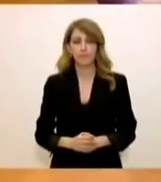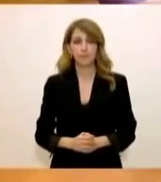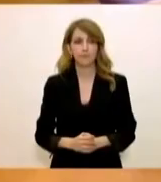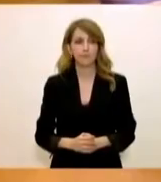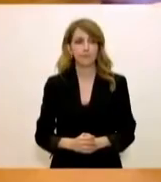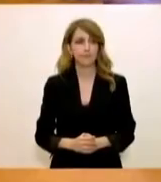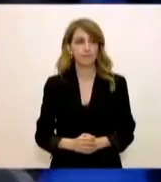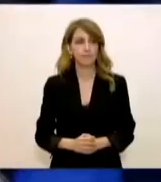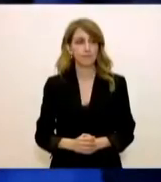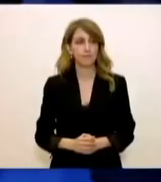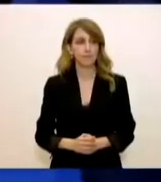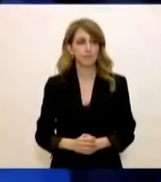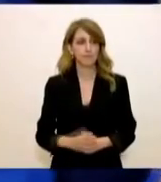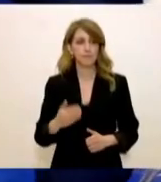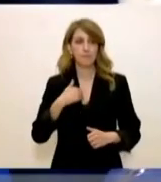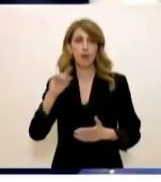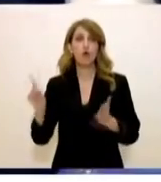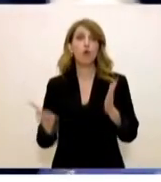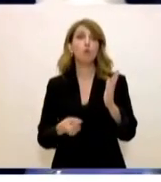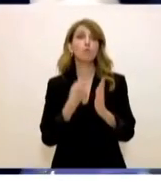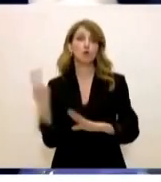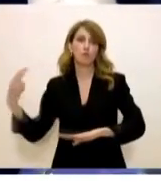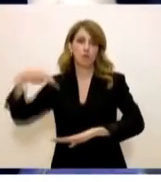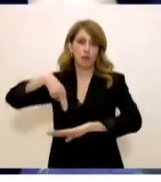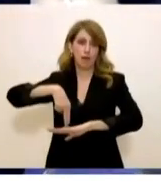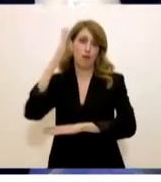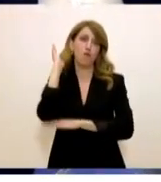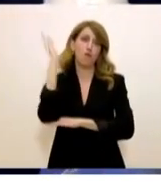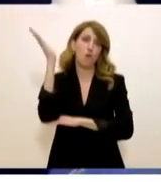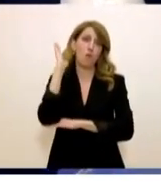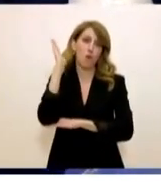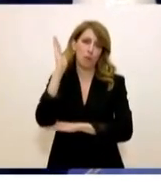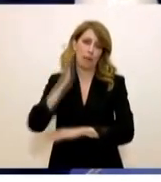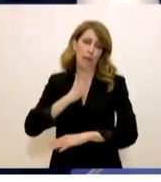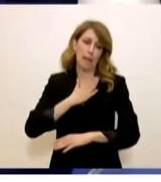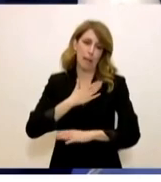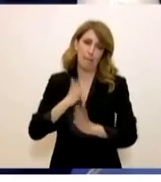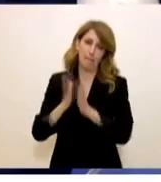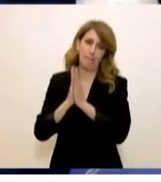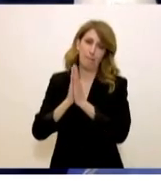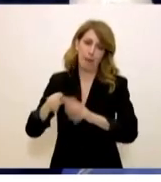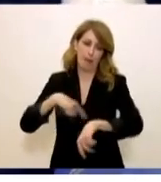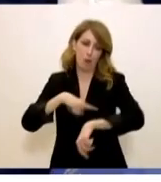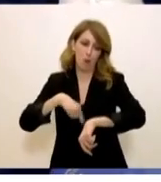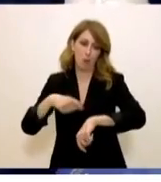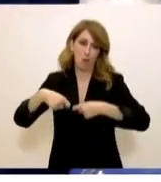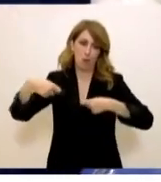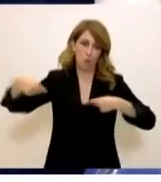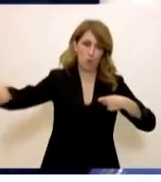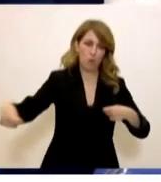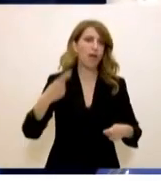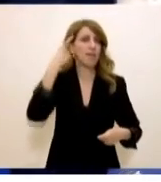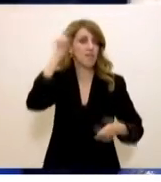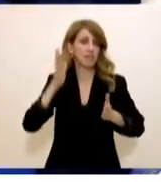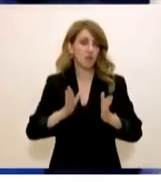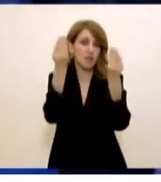πρώτη πολιτική ομιλία θα μου το επιτρέψετε τώρα δεν ξέρω αν θα τα πάω καλά θα προσπαθήσω όμως ε μου αρέσουνε πάρα πολύ οι συσχετισμοί δ